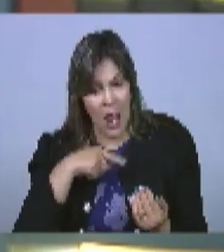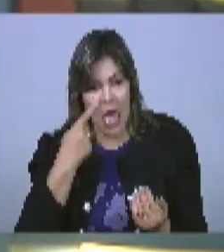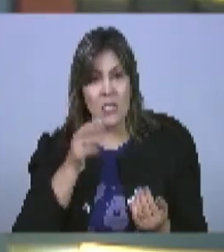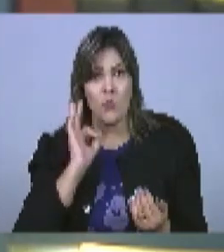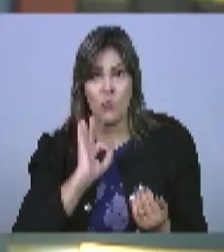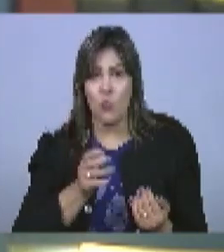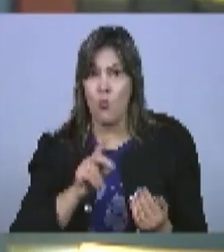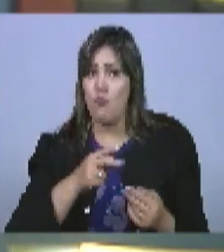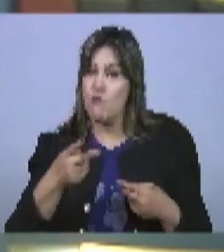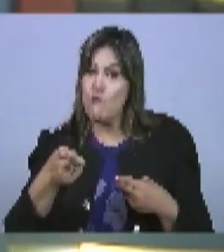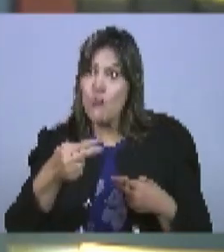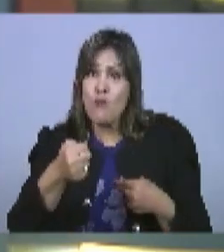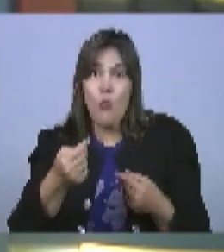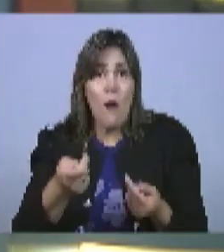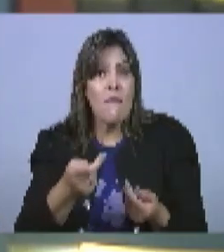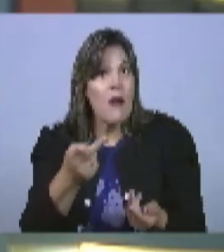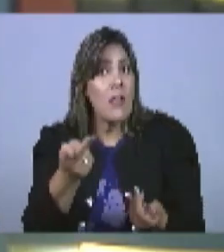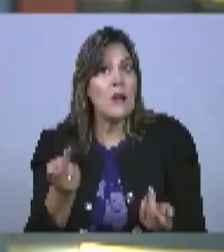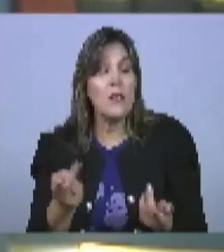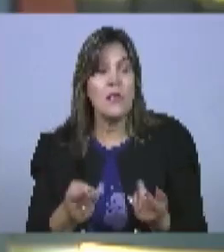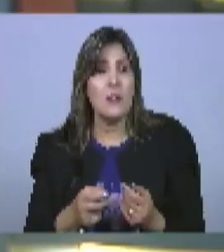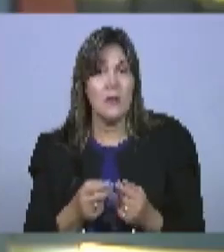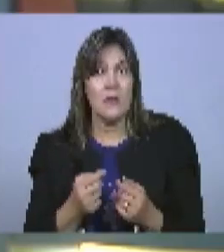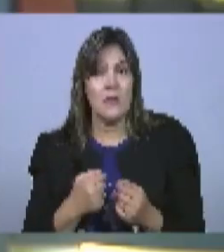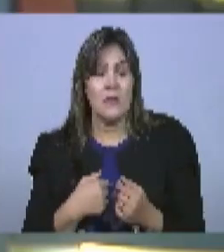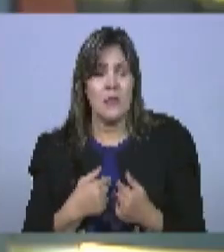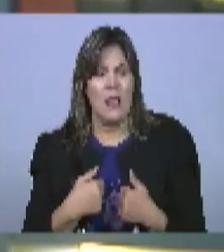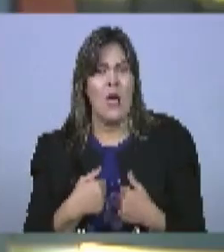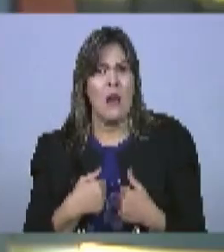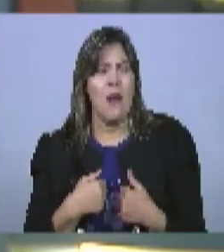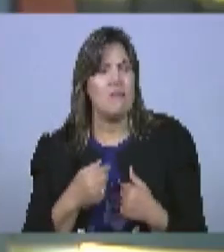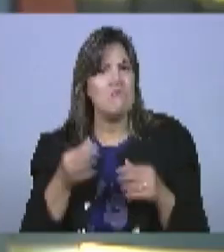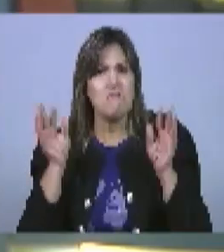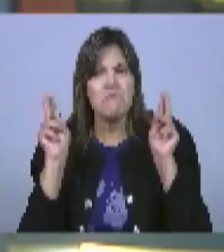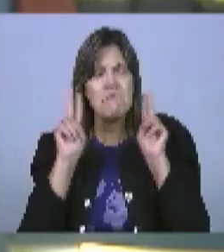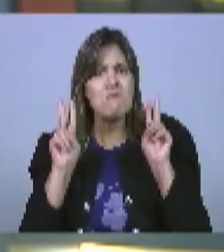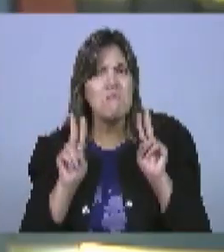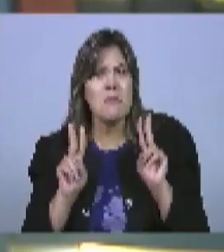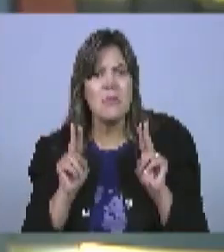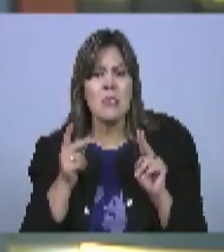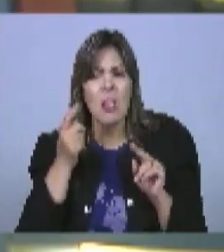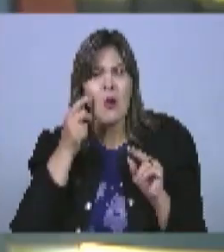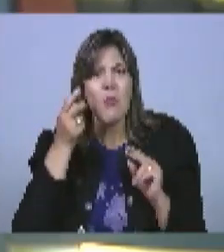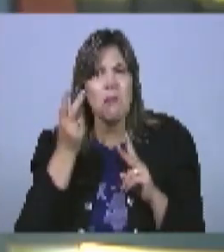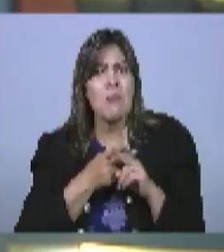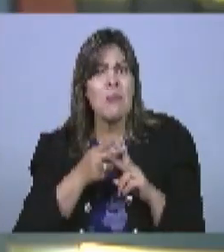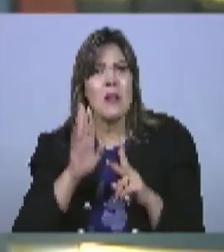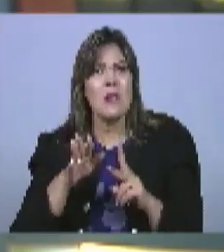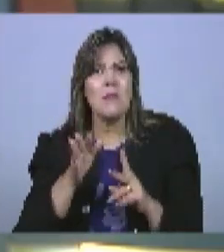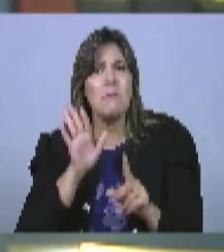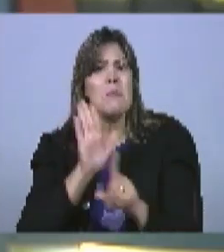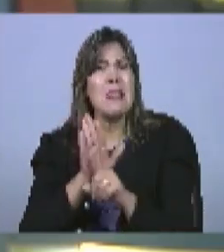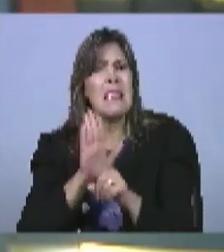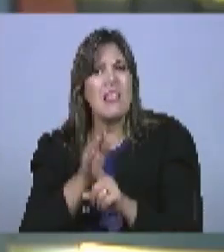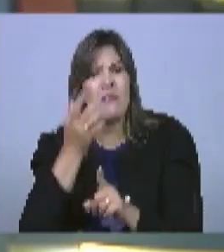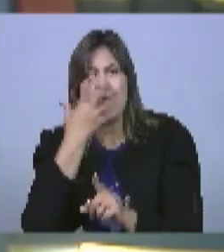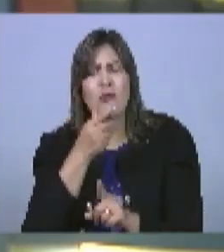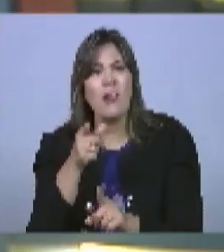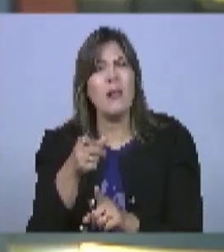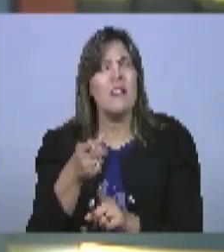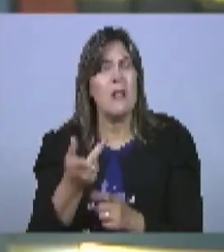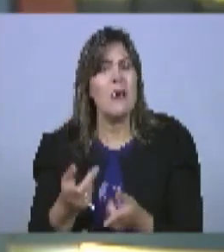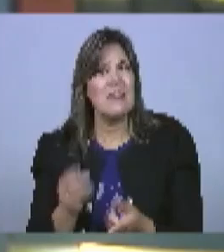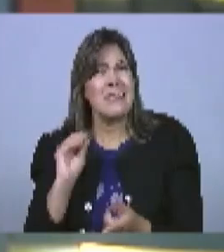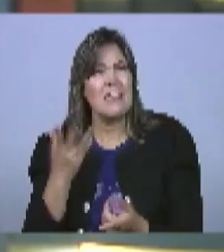موقف انا بستغرب ان ان في ناس بتدافع عن مشاهد بهذا المعنى وبستغرب